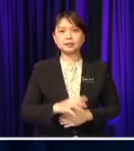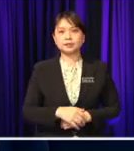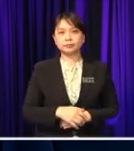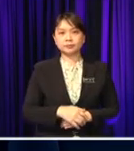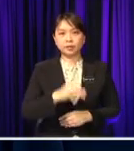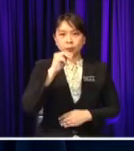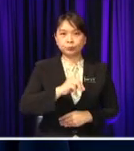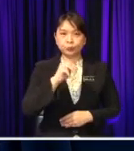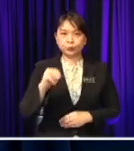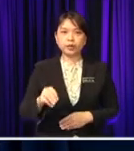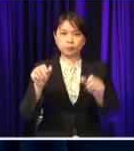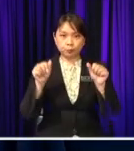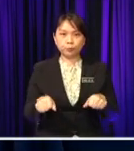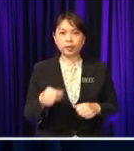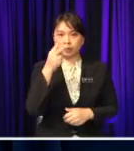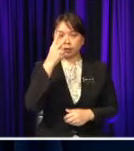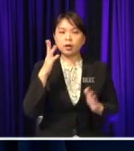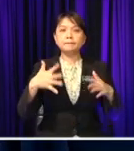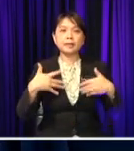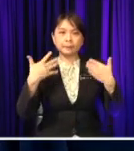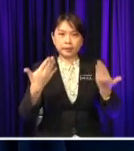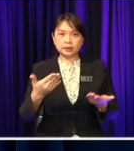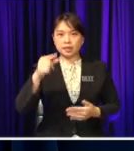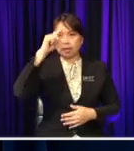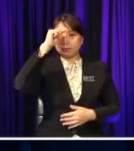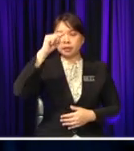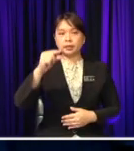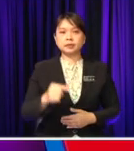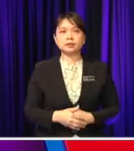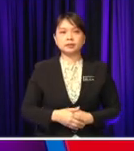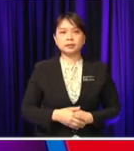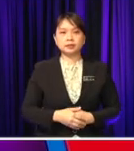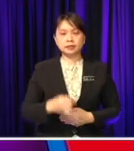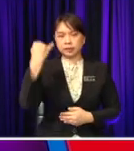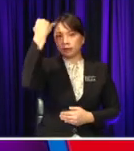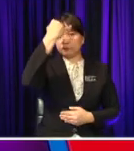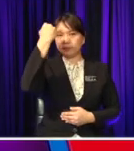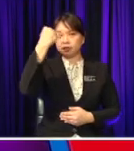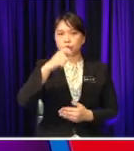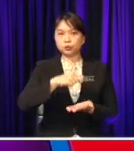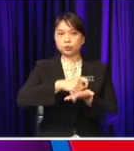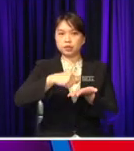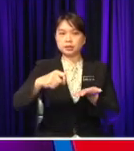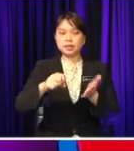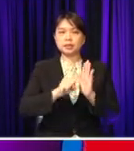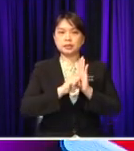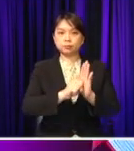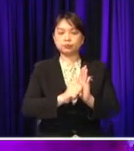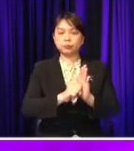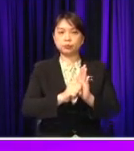mau beli tengok macam mana cara Abang event eh menulis yang pertama simbol di tengah-tengah tambah